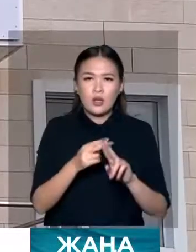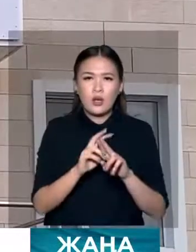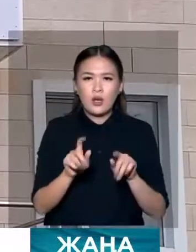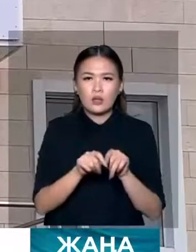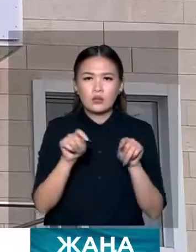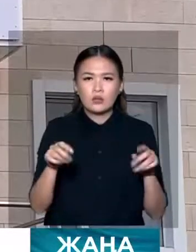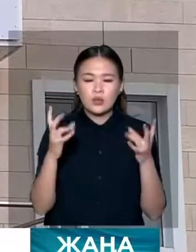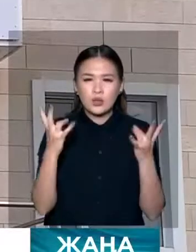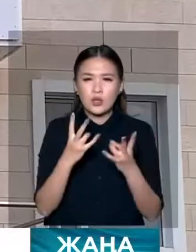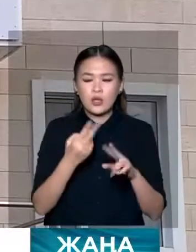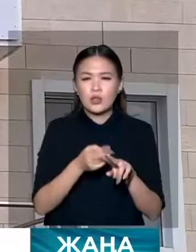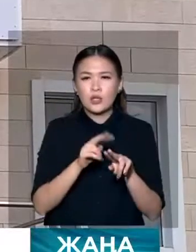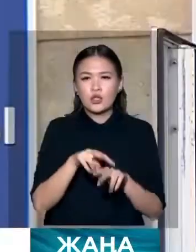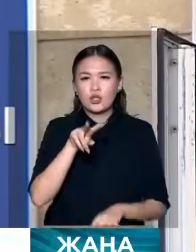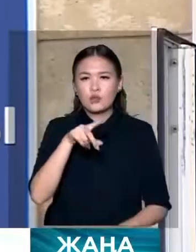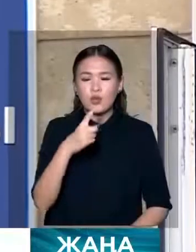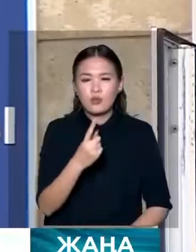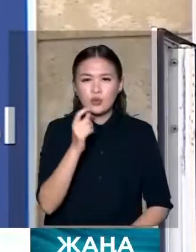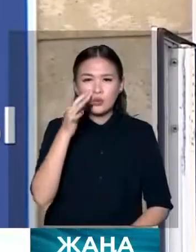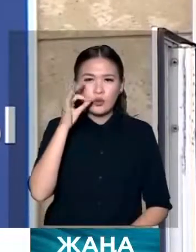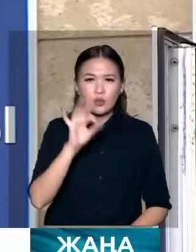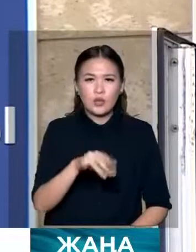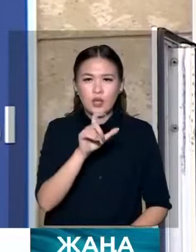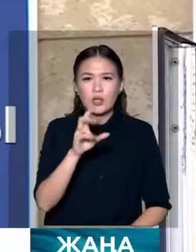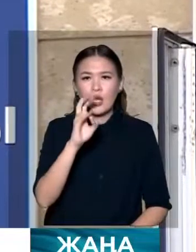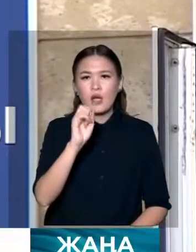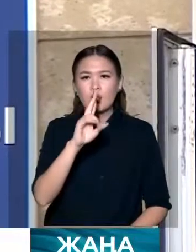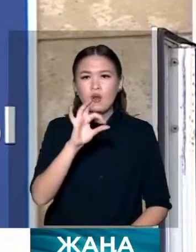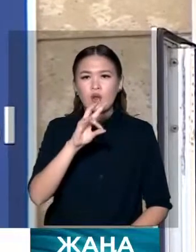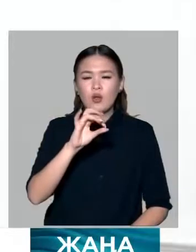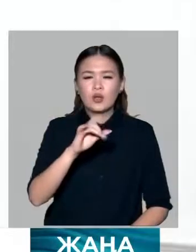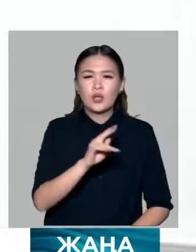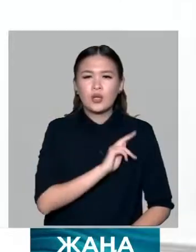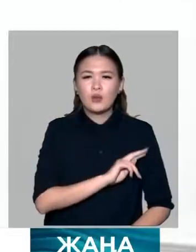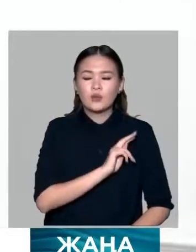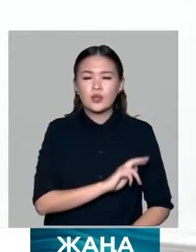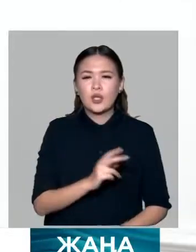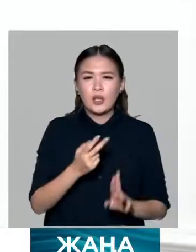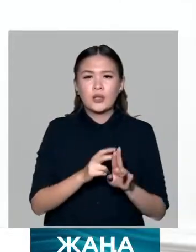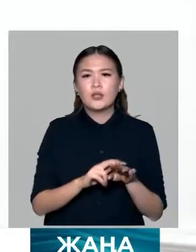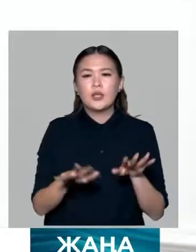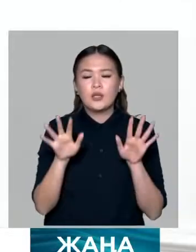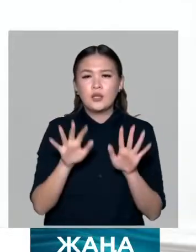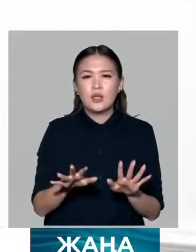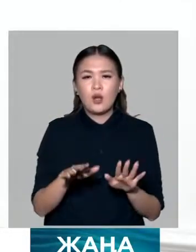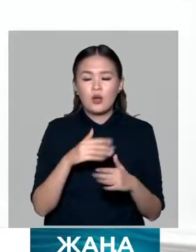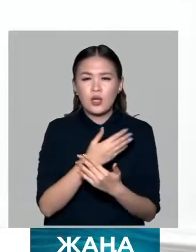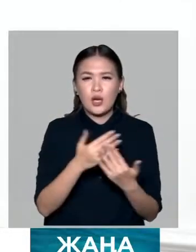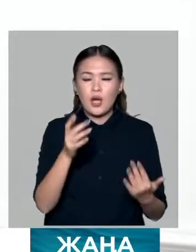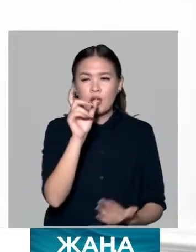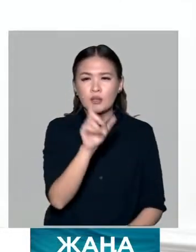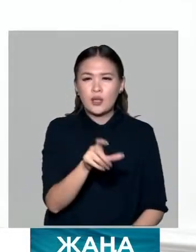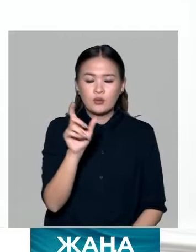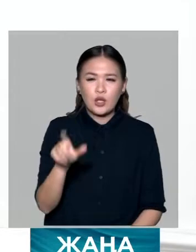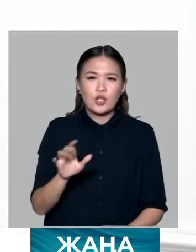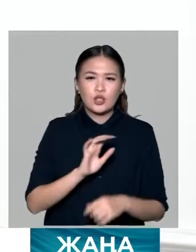министр. Елімізде бар жоғы 21 ғана мамандандырылған наркологиялық мекеме жұмыс істейді. Бұл ретте оларға азаматтардың